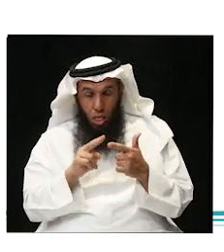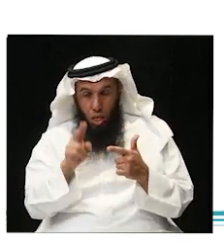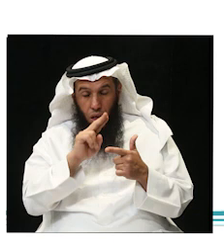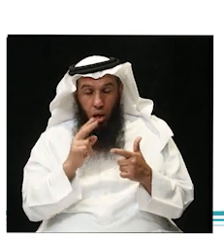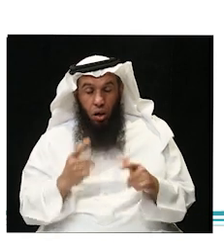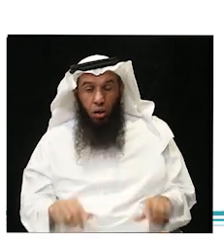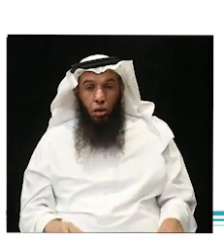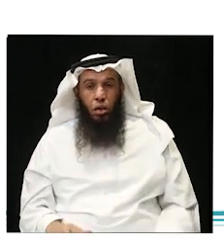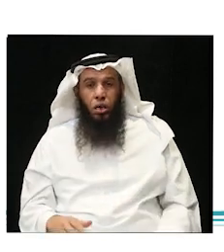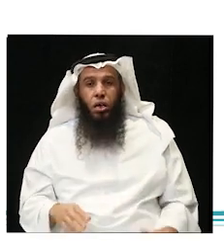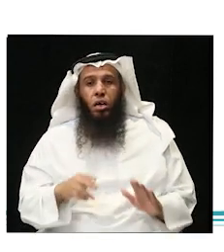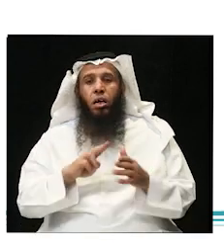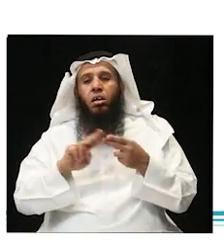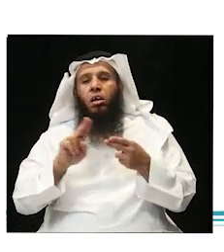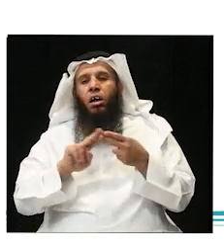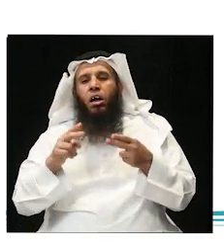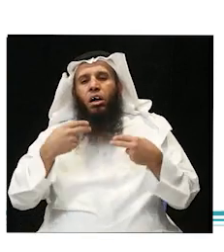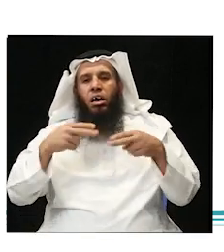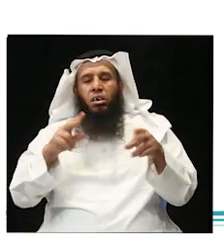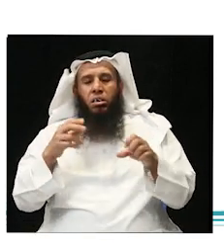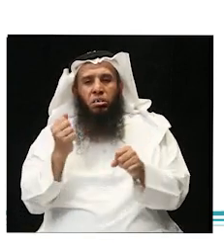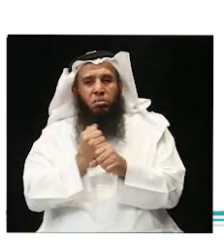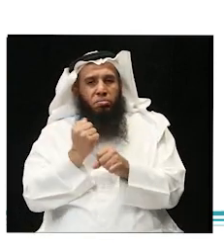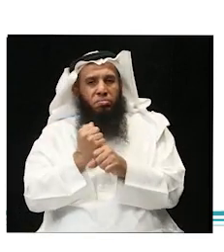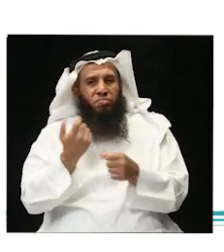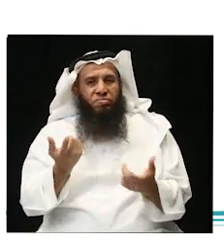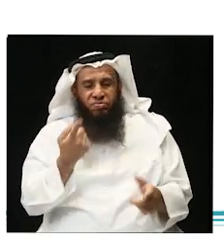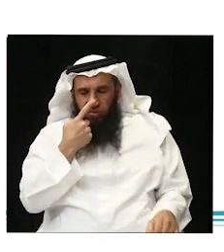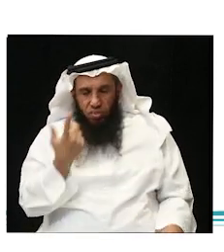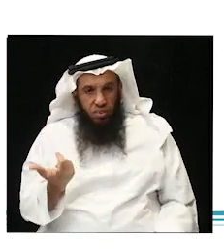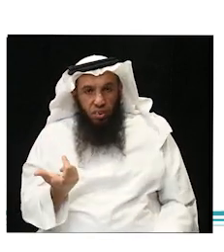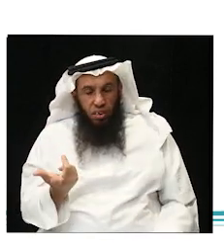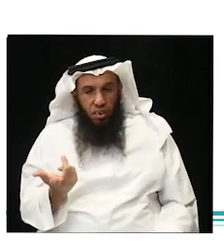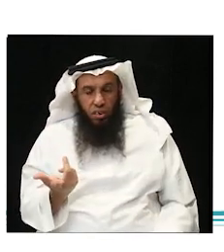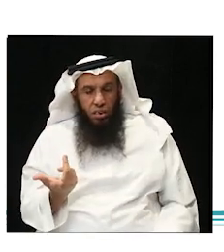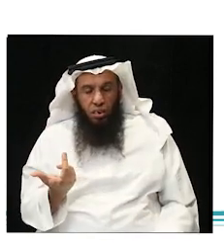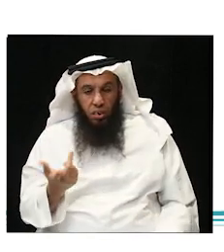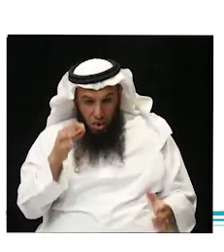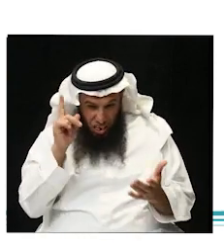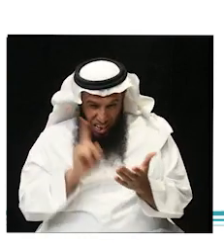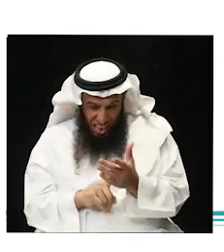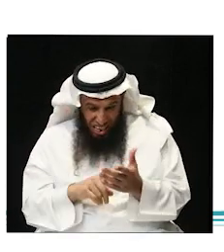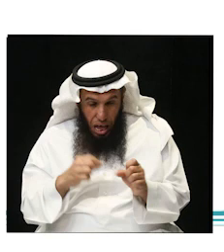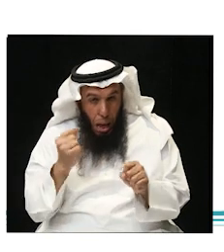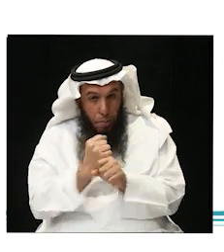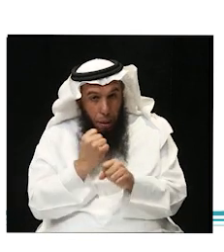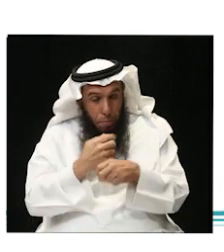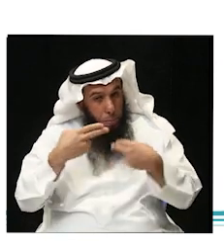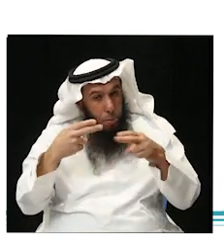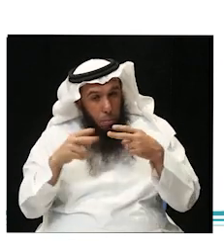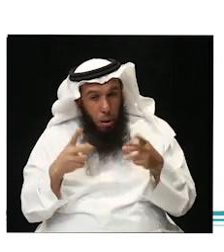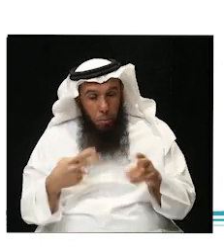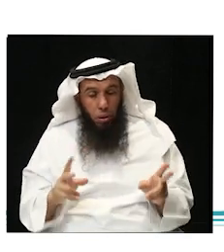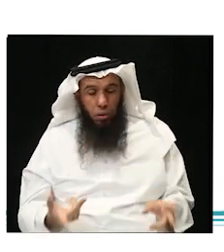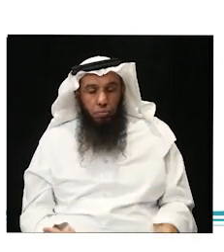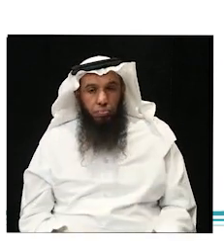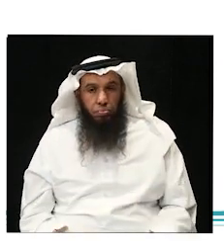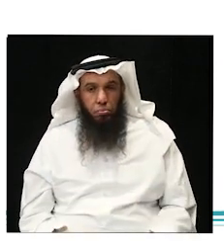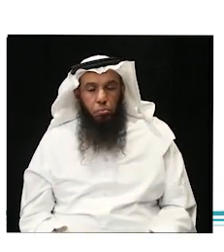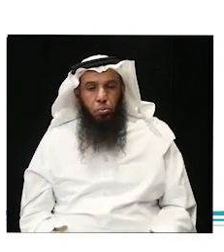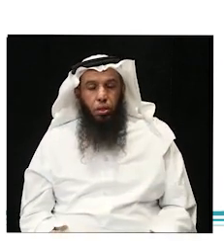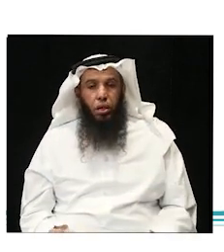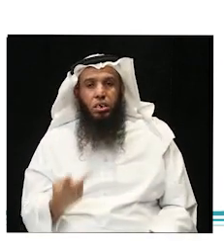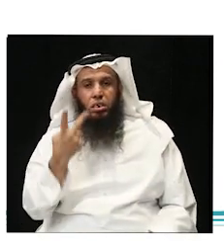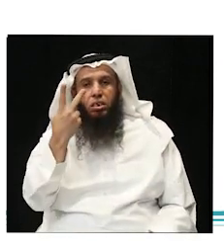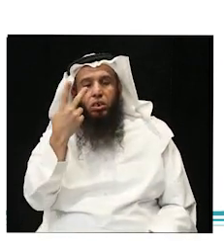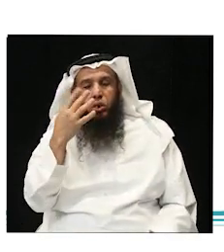أن يتأكد هل ستقبل أعماله أو لا، هنا وضع لكم شروط. الشرط الأول أن تكون خالصة لله، يعني هذا العمل،